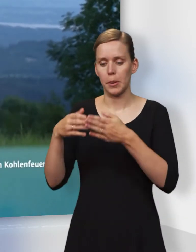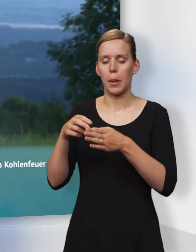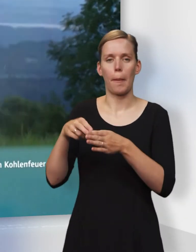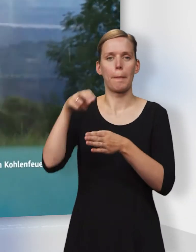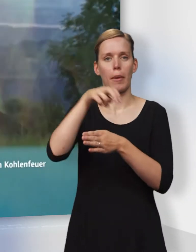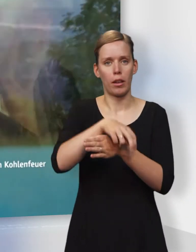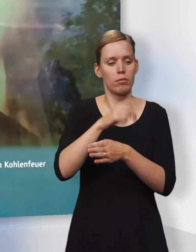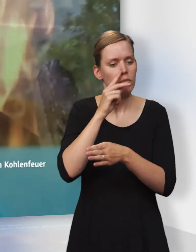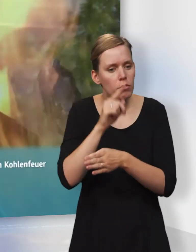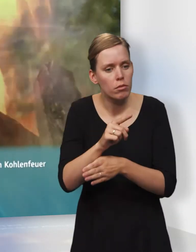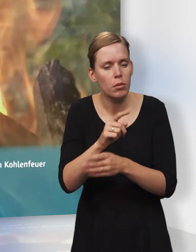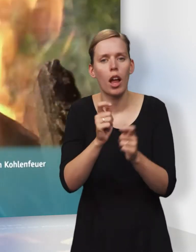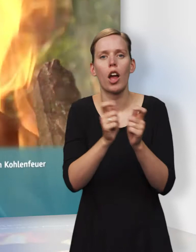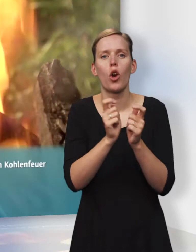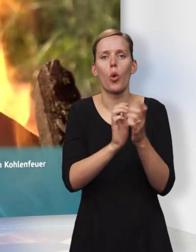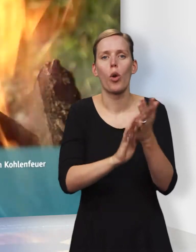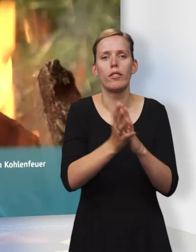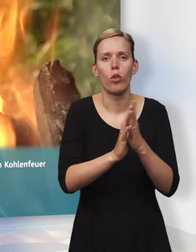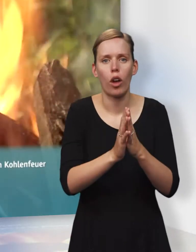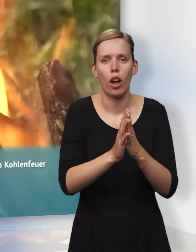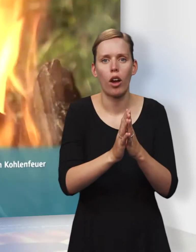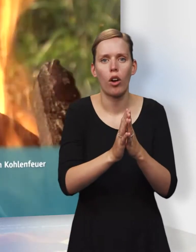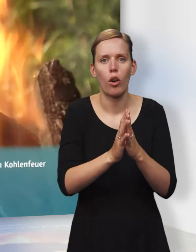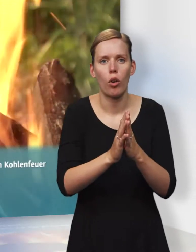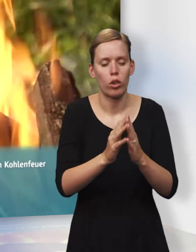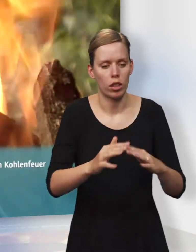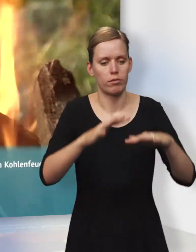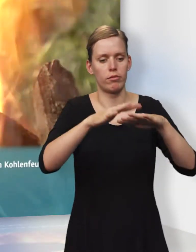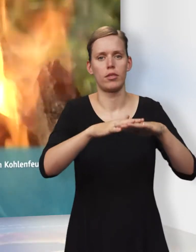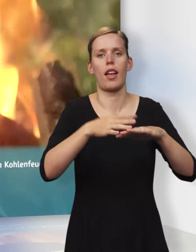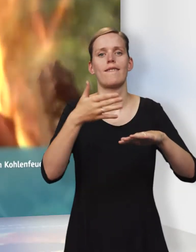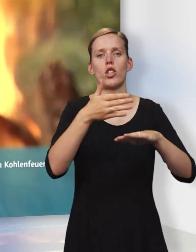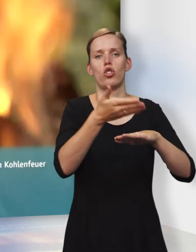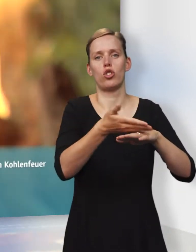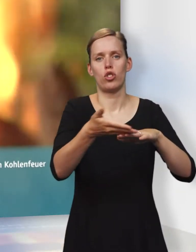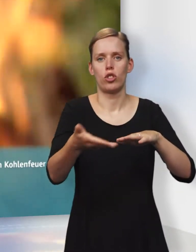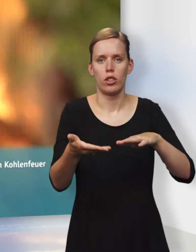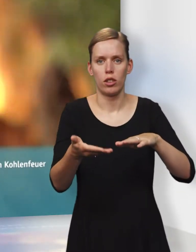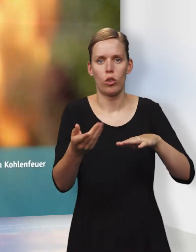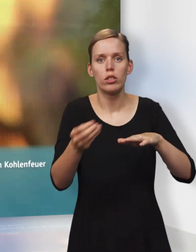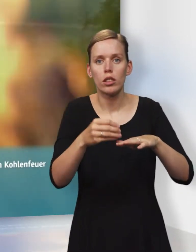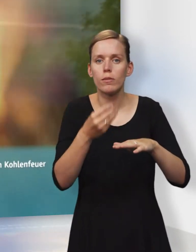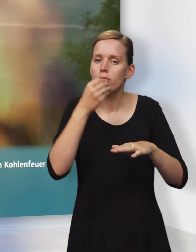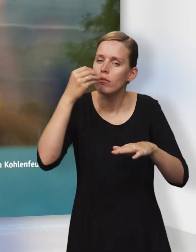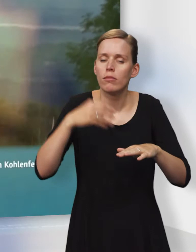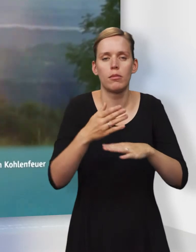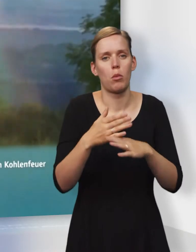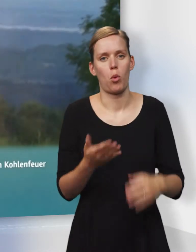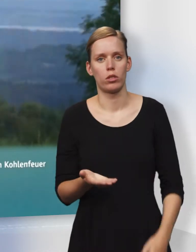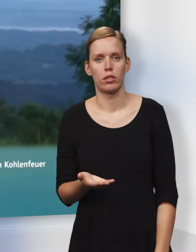ein Kohlenfeuer und Fische darauf und leckeres Brot.